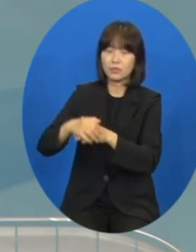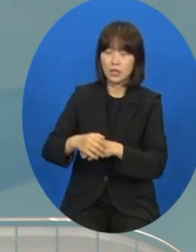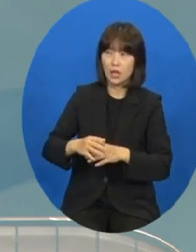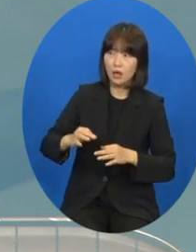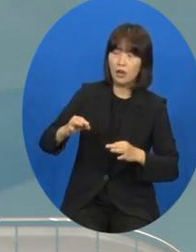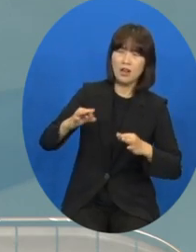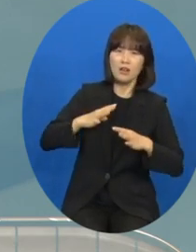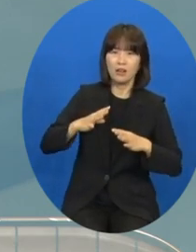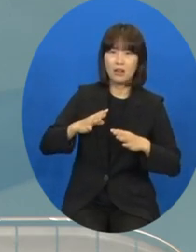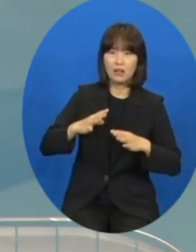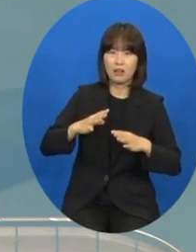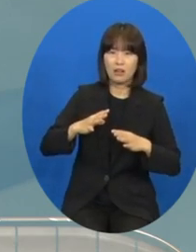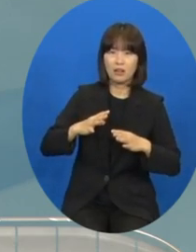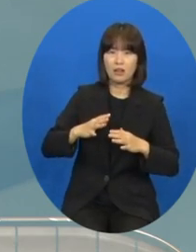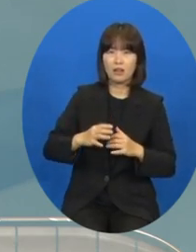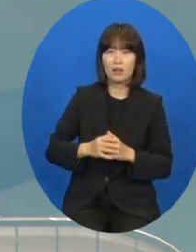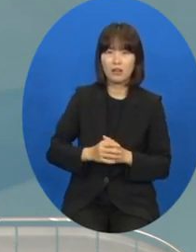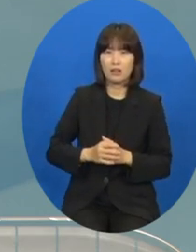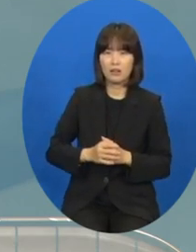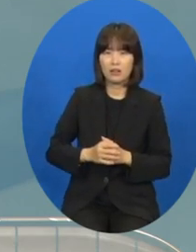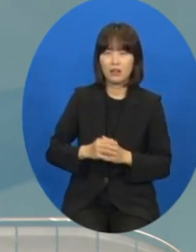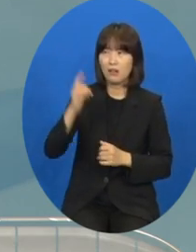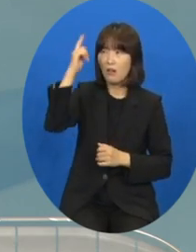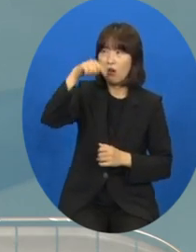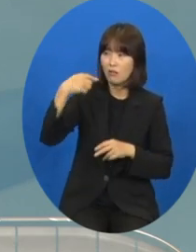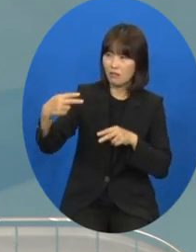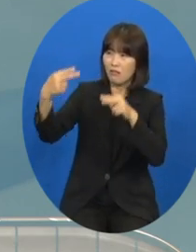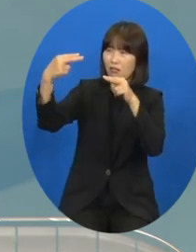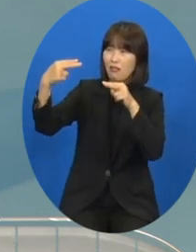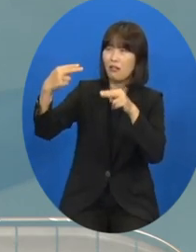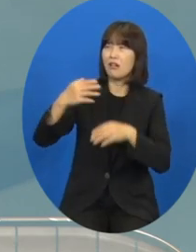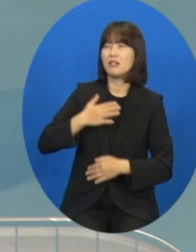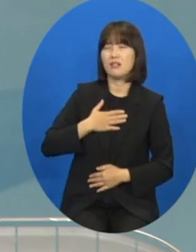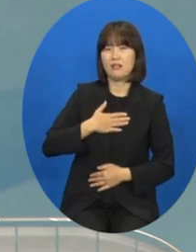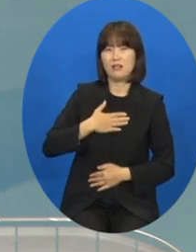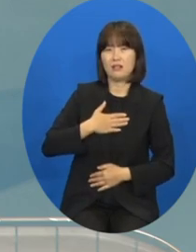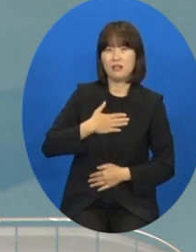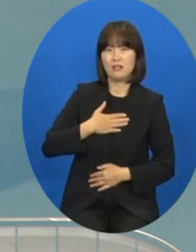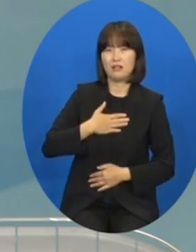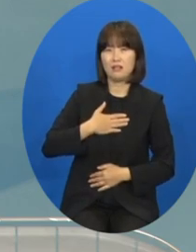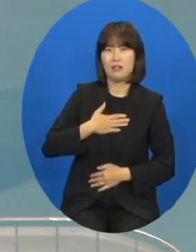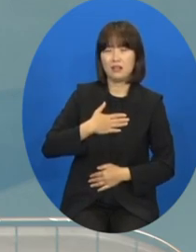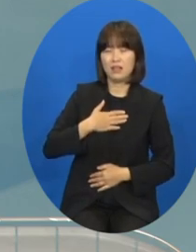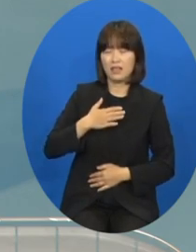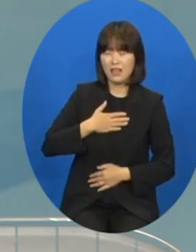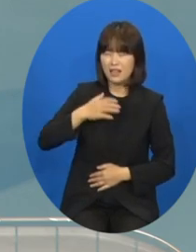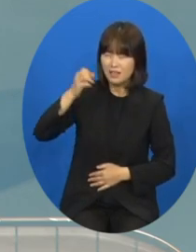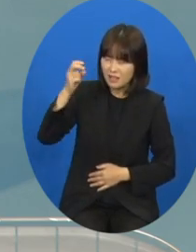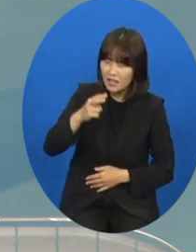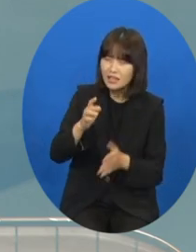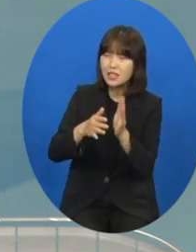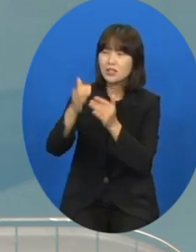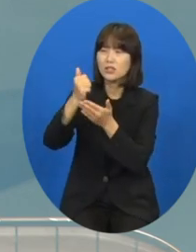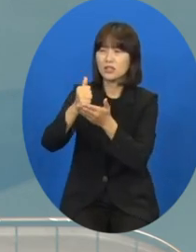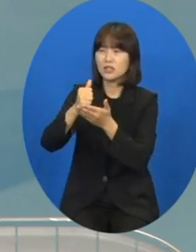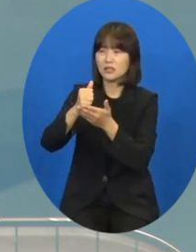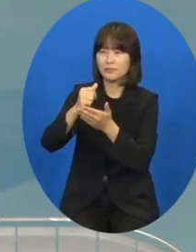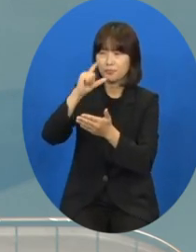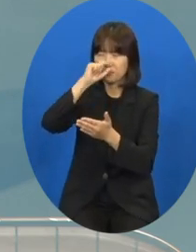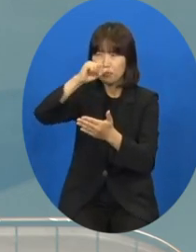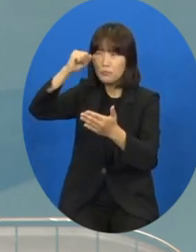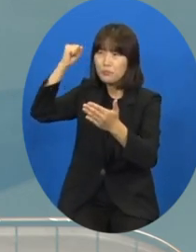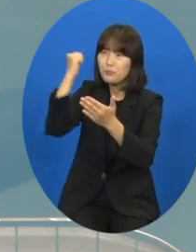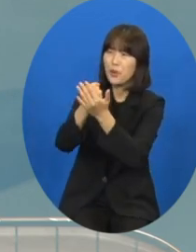깜짝 놀랐습니다. 자기 거예요. 자기가 예수님을 다시 십자가에 못 박는 모습을